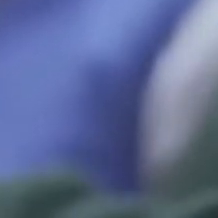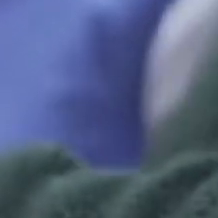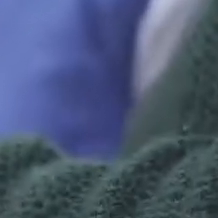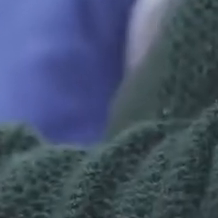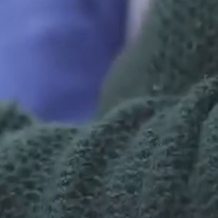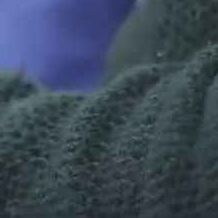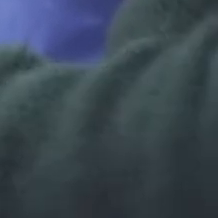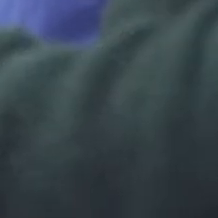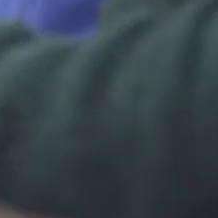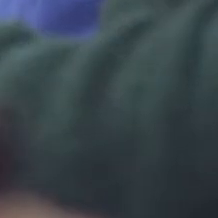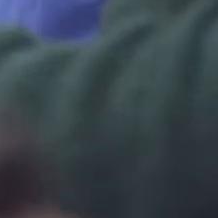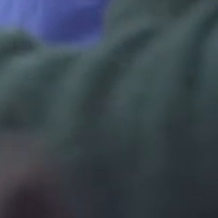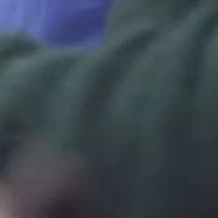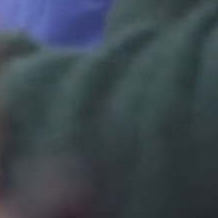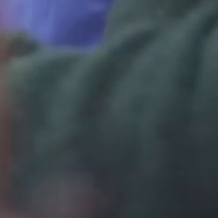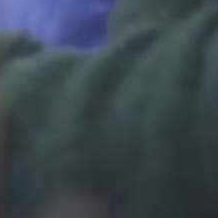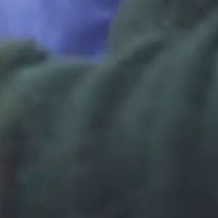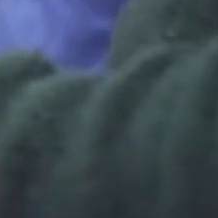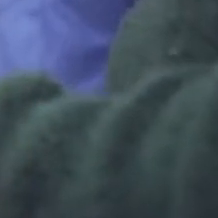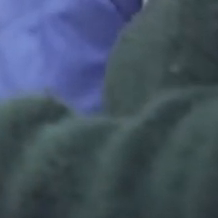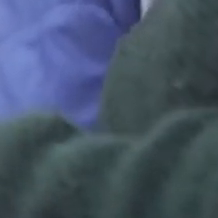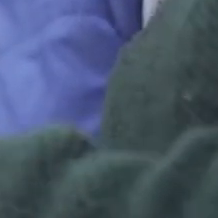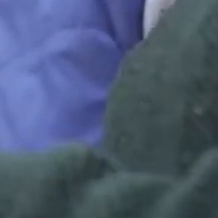رجاء أبقوا مع المسيحيين بسوريا